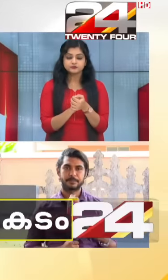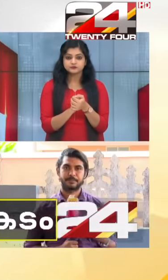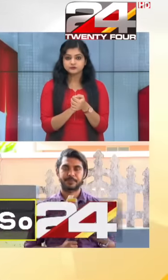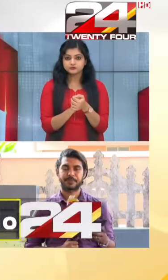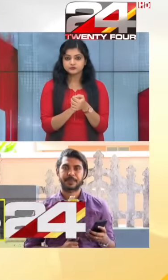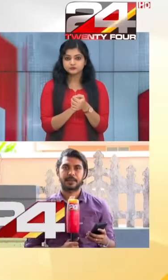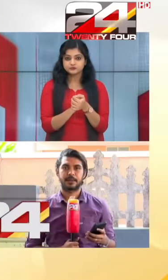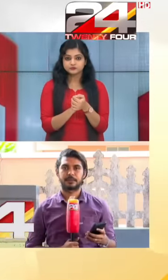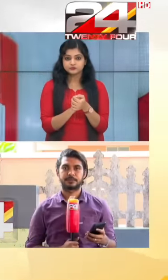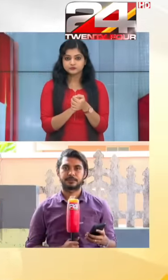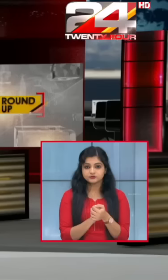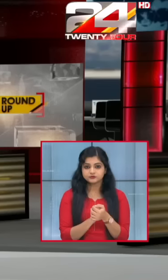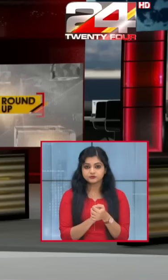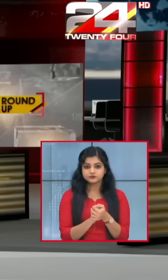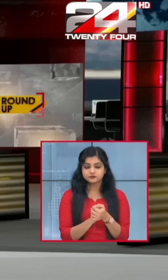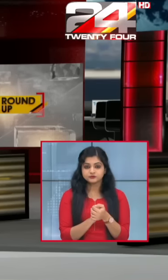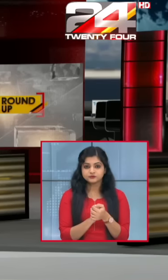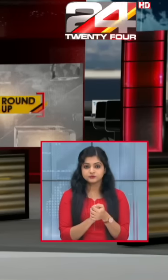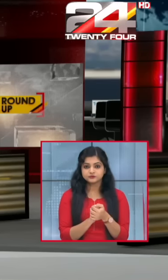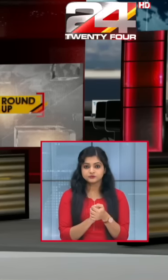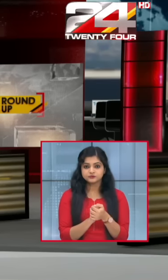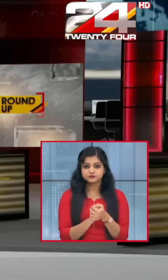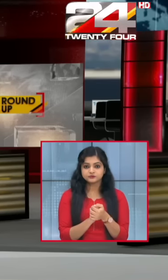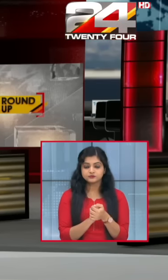ഷഹദ് റഹ്മാനാണ് വിവരങ്ങൾ നൽകിയത്.